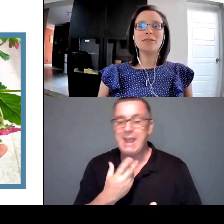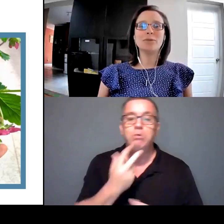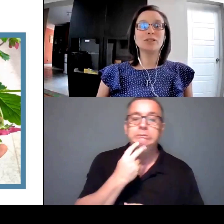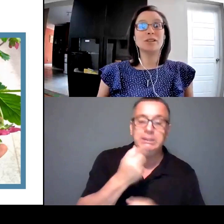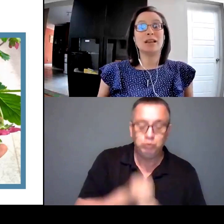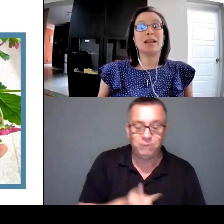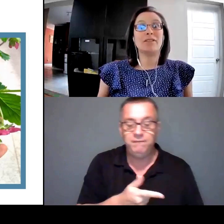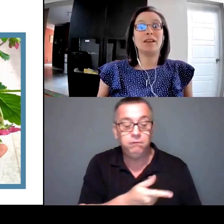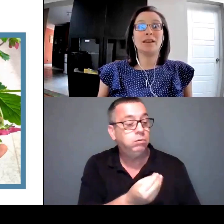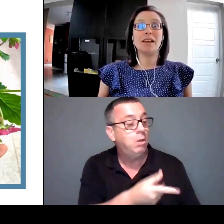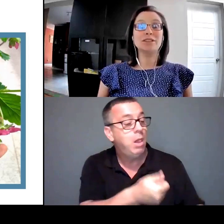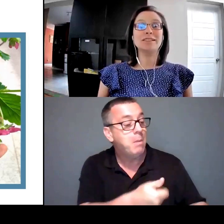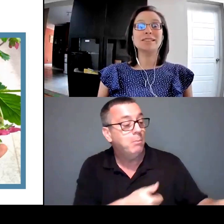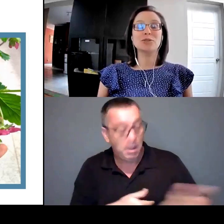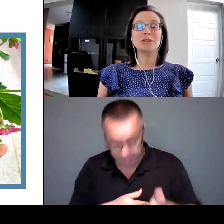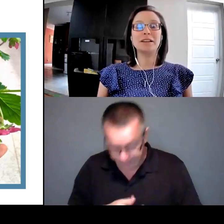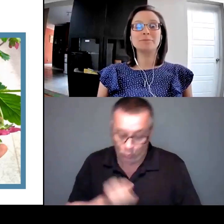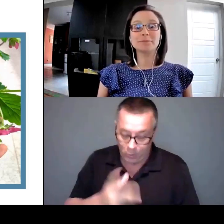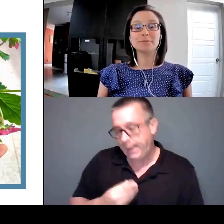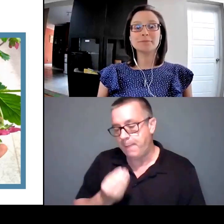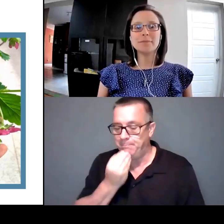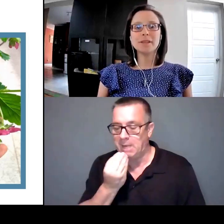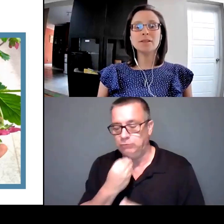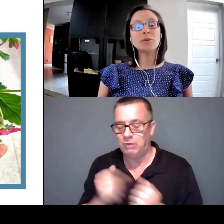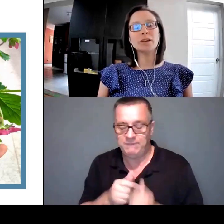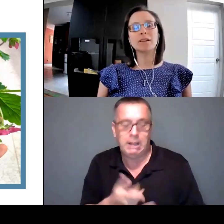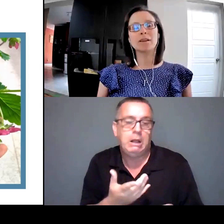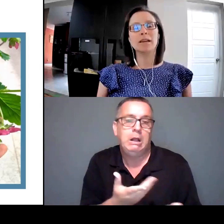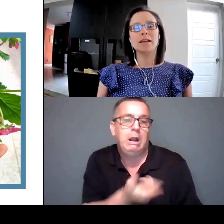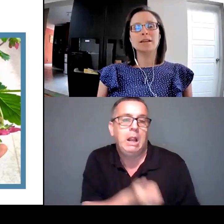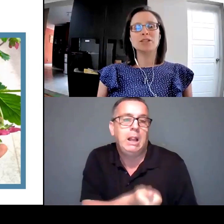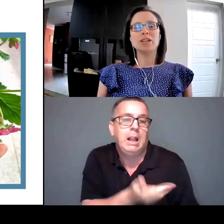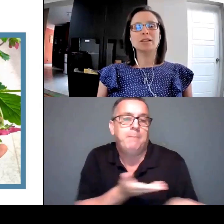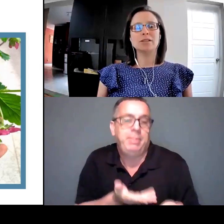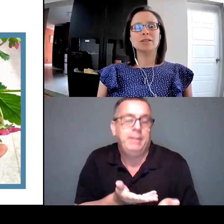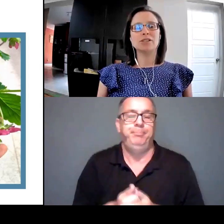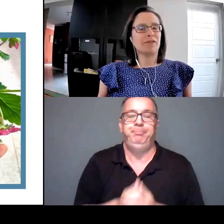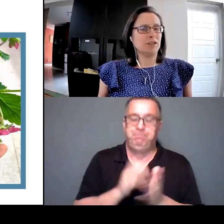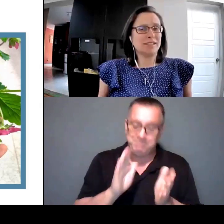dans le fond, de ce qu'elle avait récolté cette journée-là. Donc, j'ai